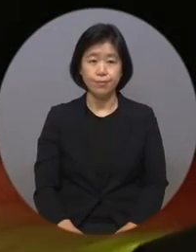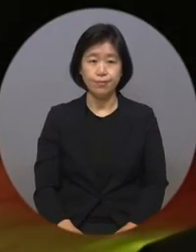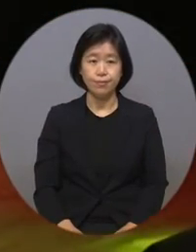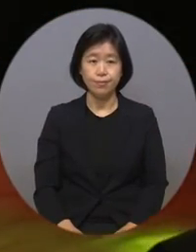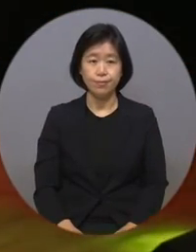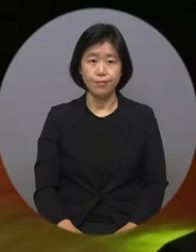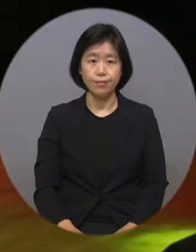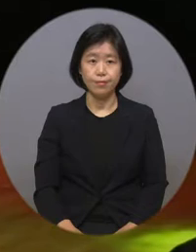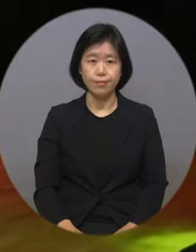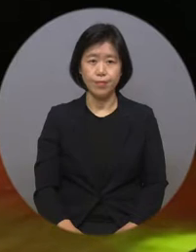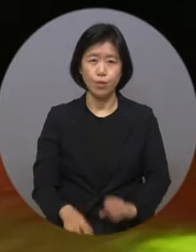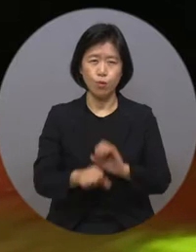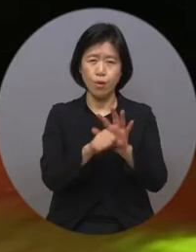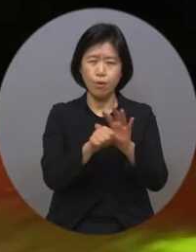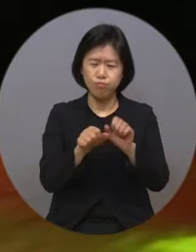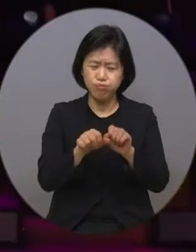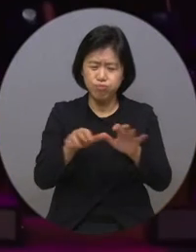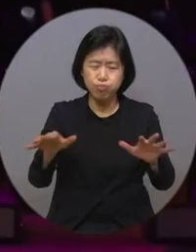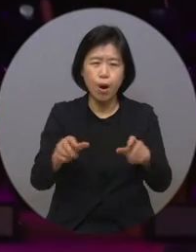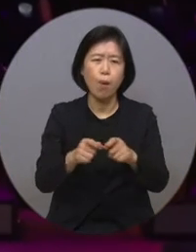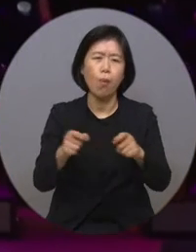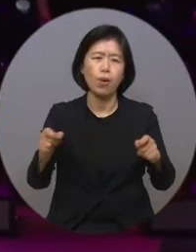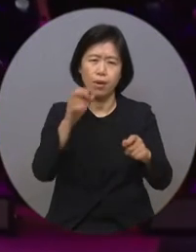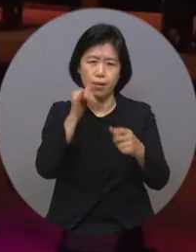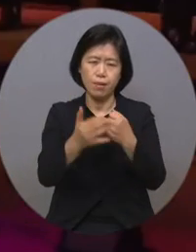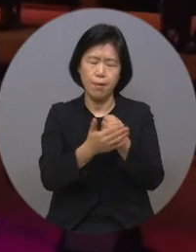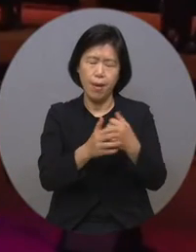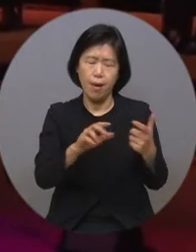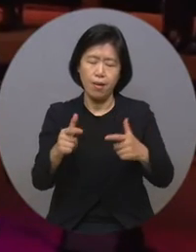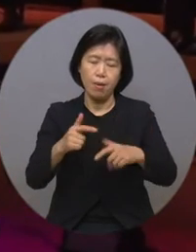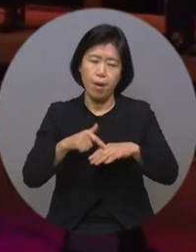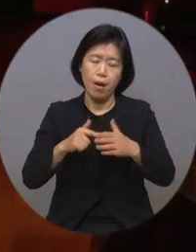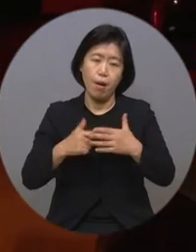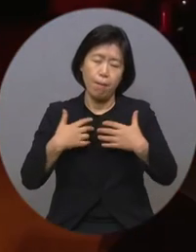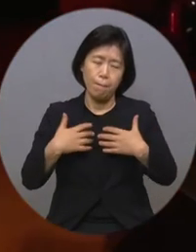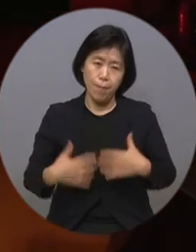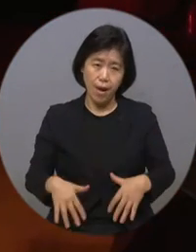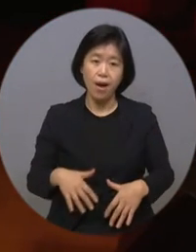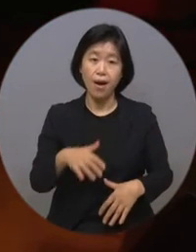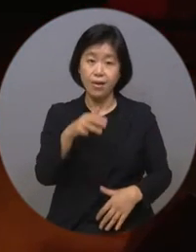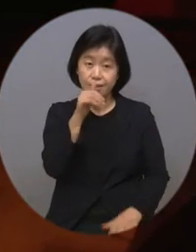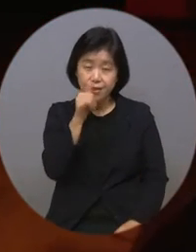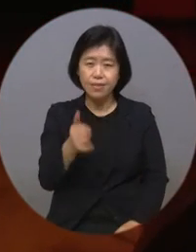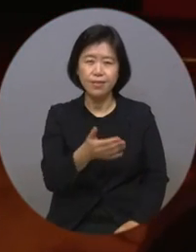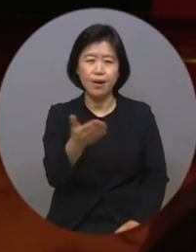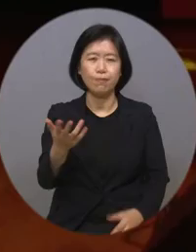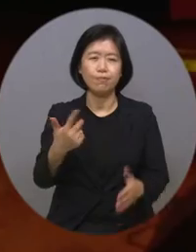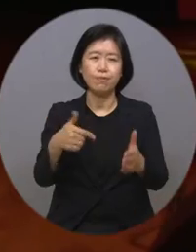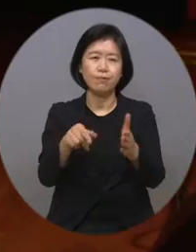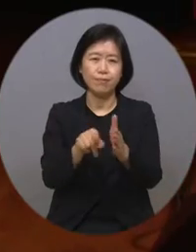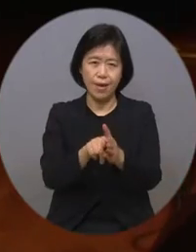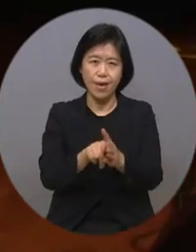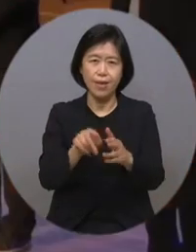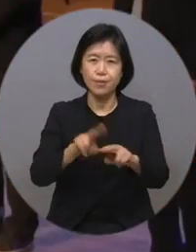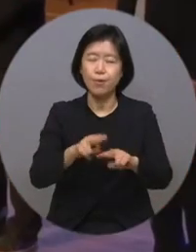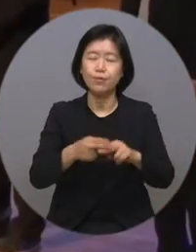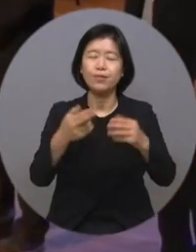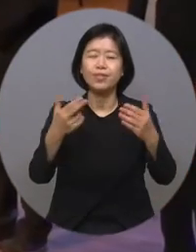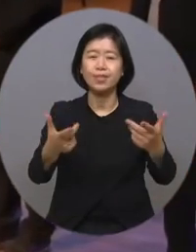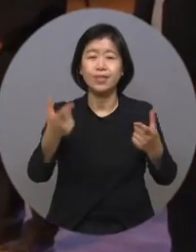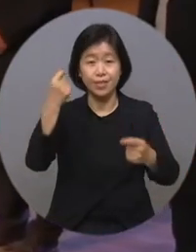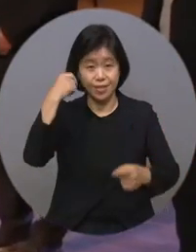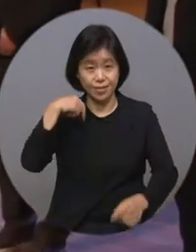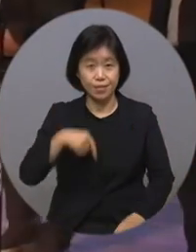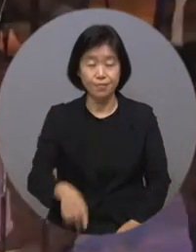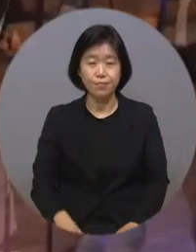팬데믹 장기화로 저마다 물심의 고충에 지친 시민들에게 작은 평화를 선사하기 위해 마련된 공연은